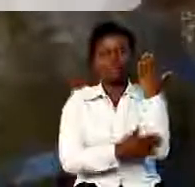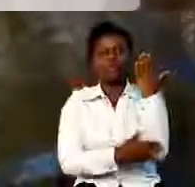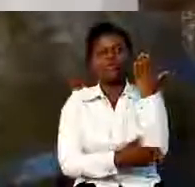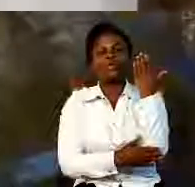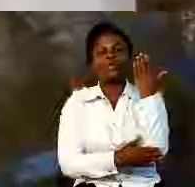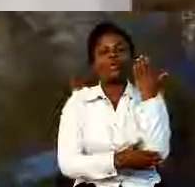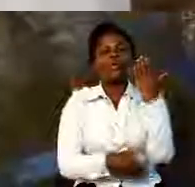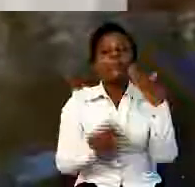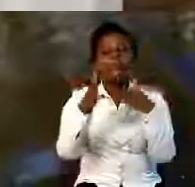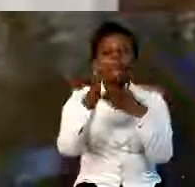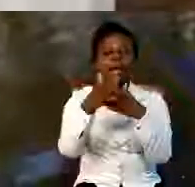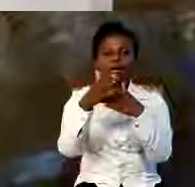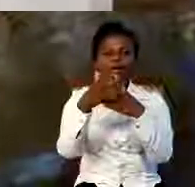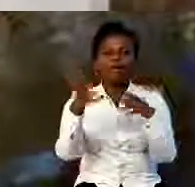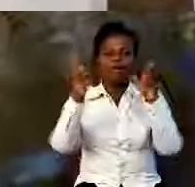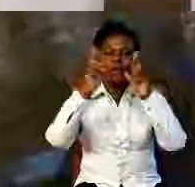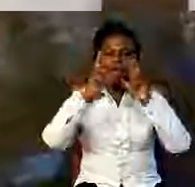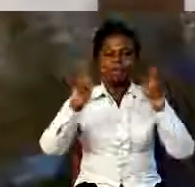ibakutubu